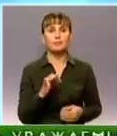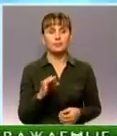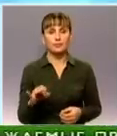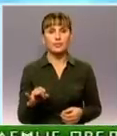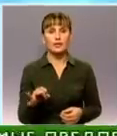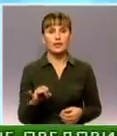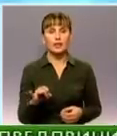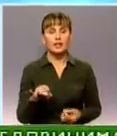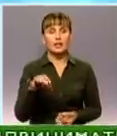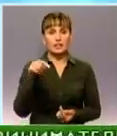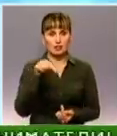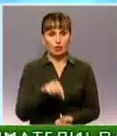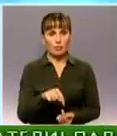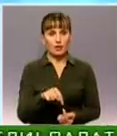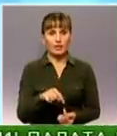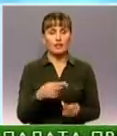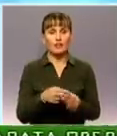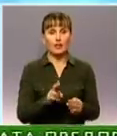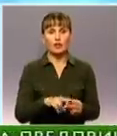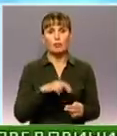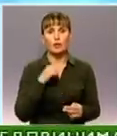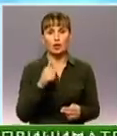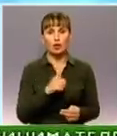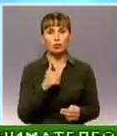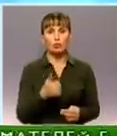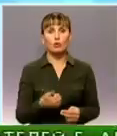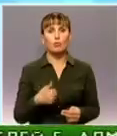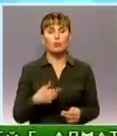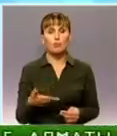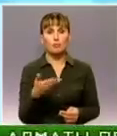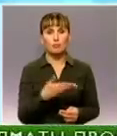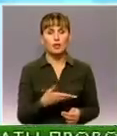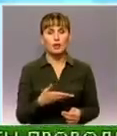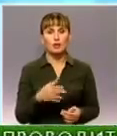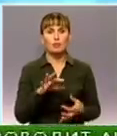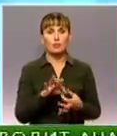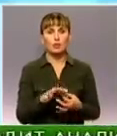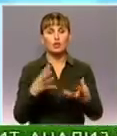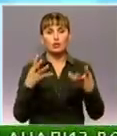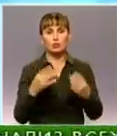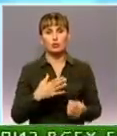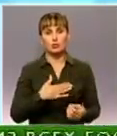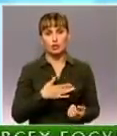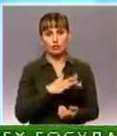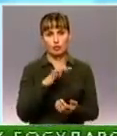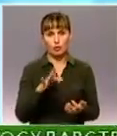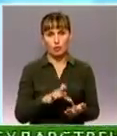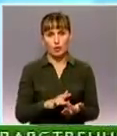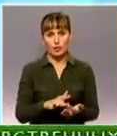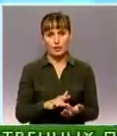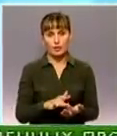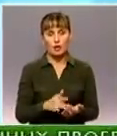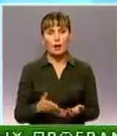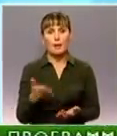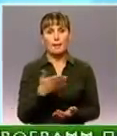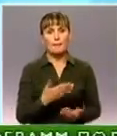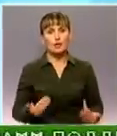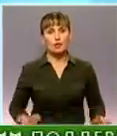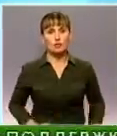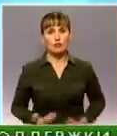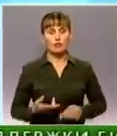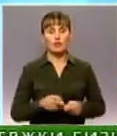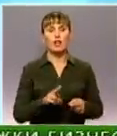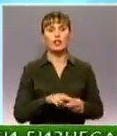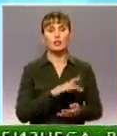он совпадает, а в этом году мы его приурачиваем к дню нашего города. Мы живем в этом